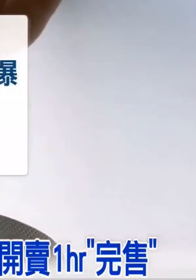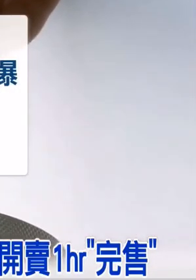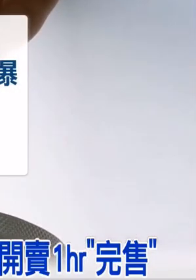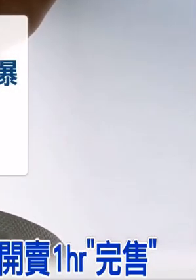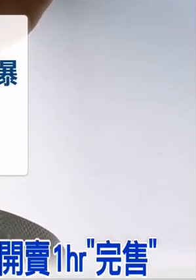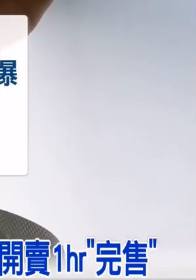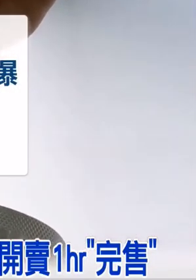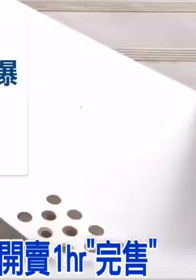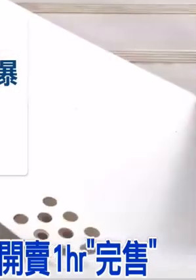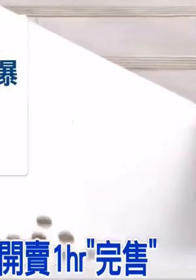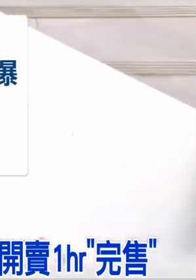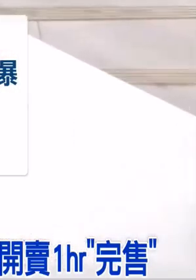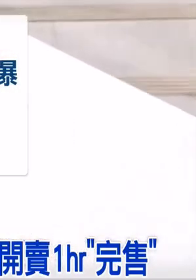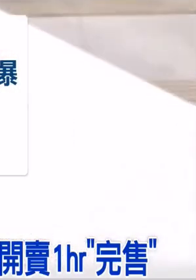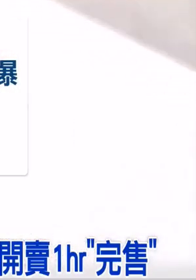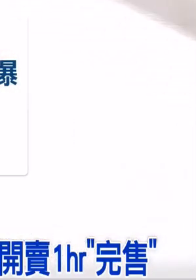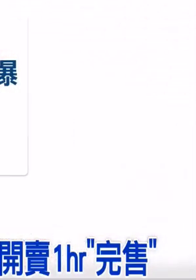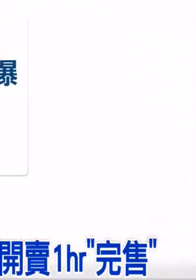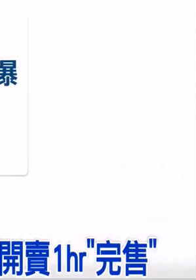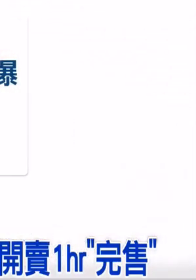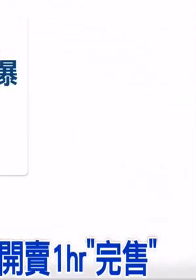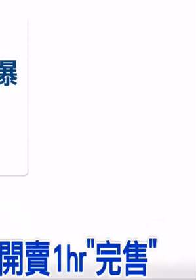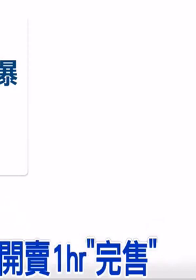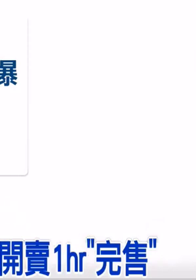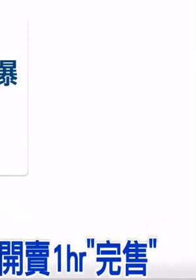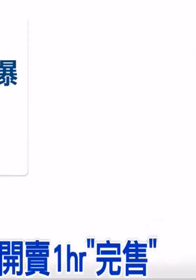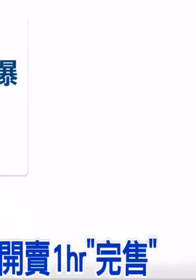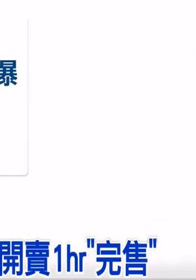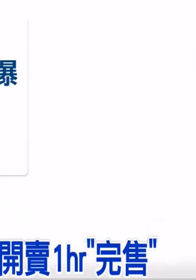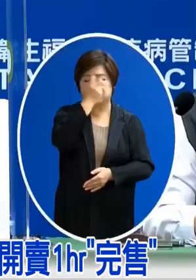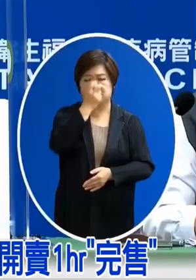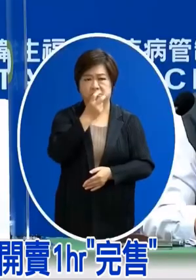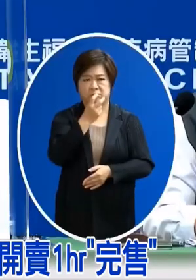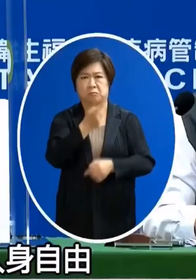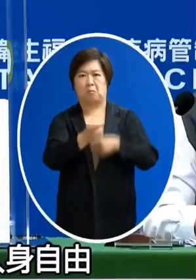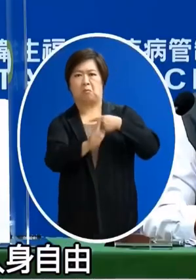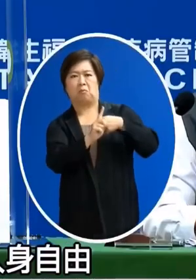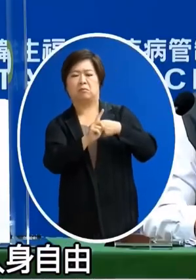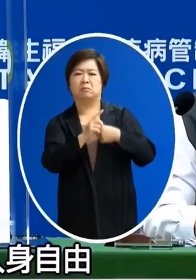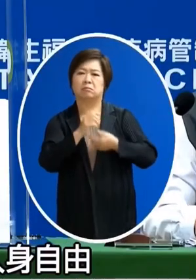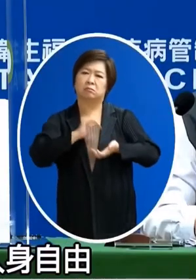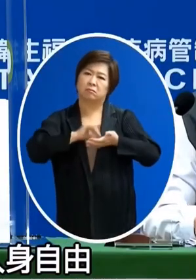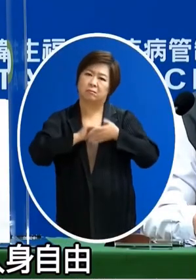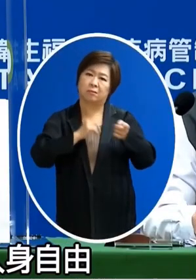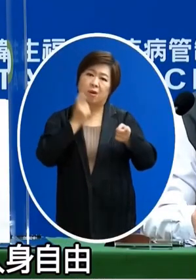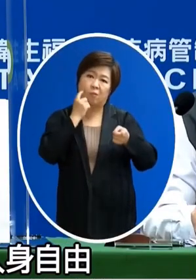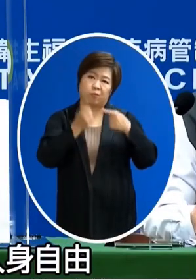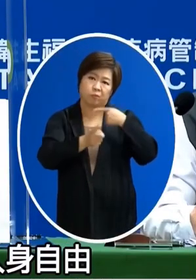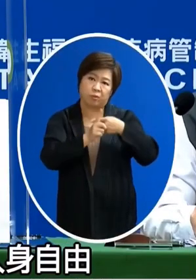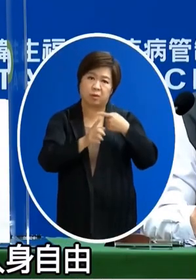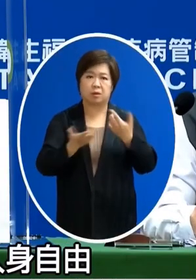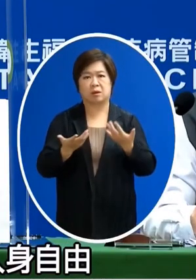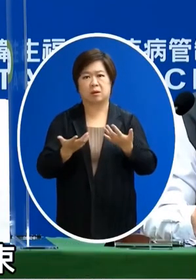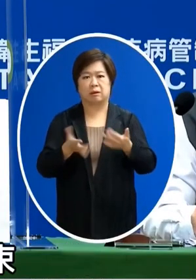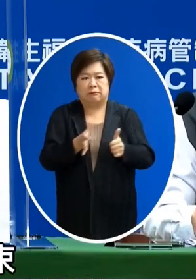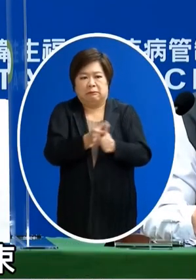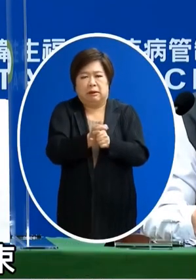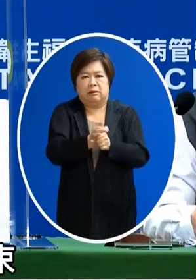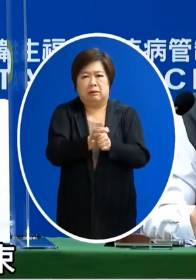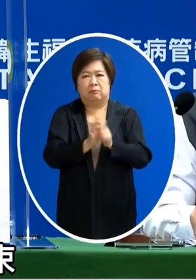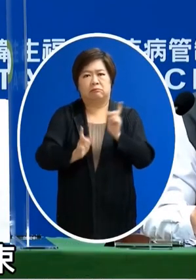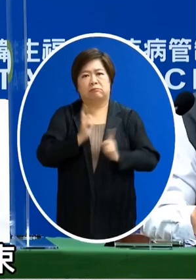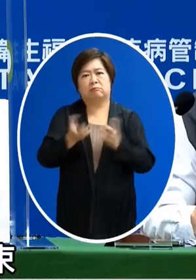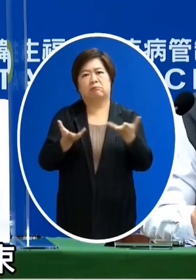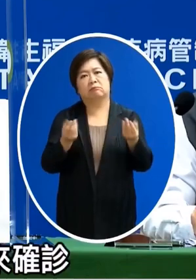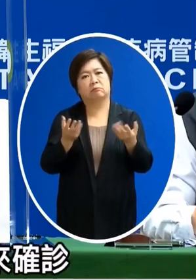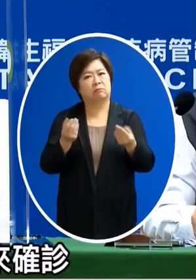等 PCR 报告塞爆，干脆使用快筛作为认定确诊的工具。 在伪阳性的话，它上面的人身自由会受到一些